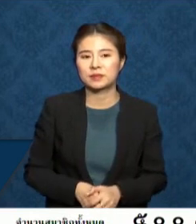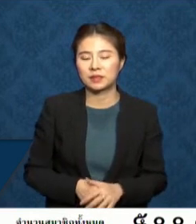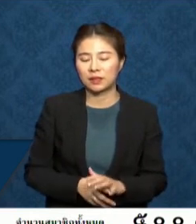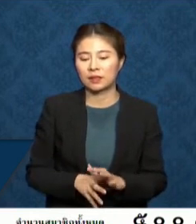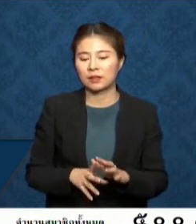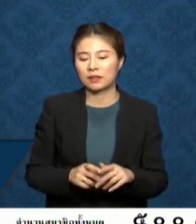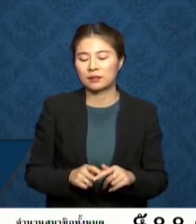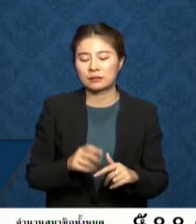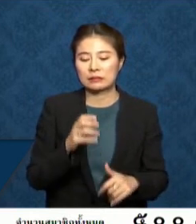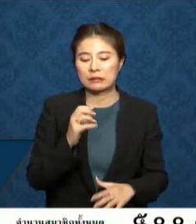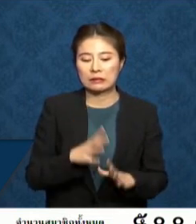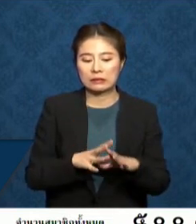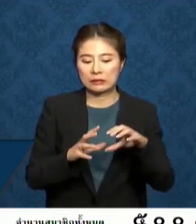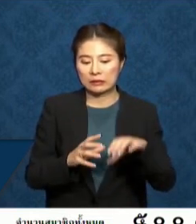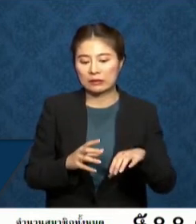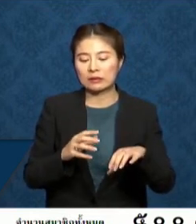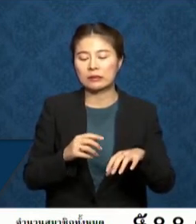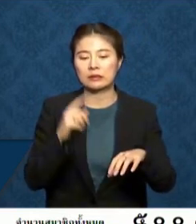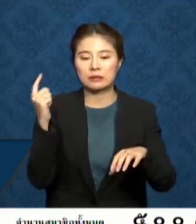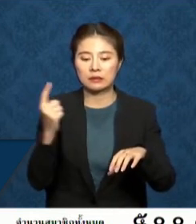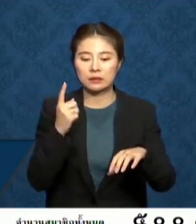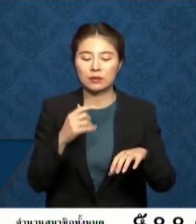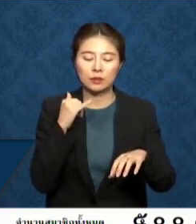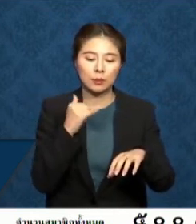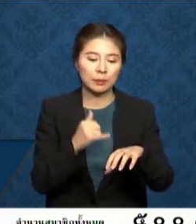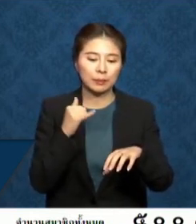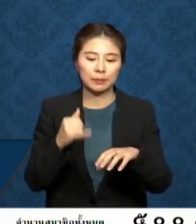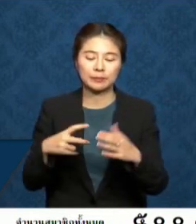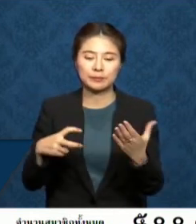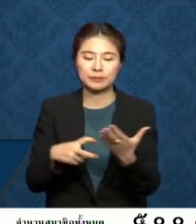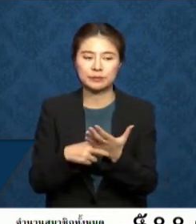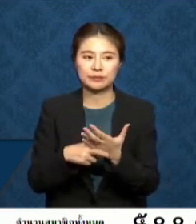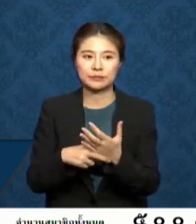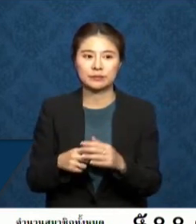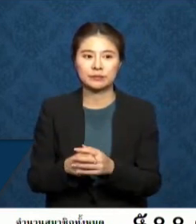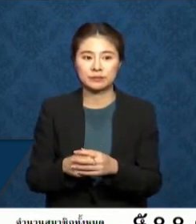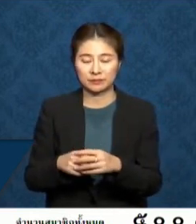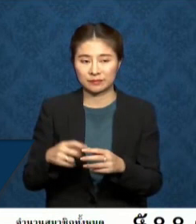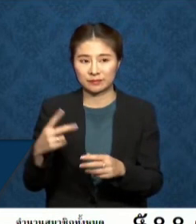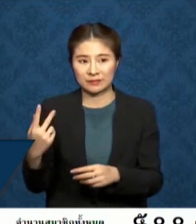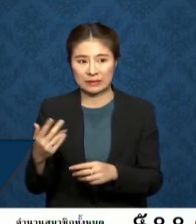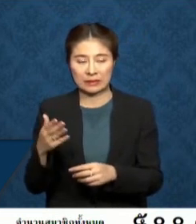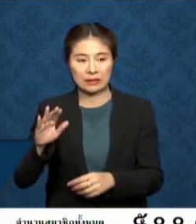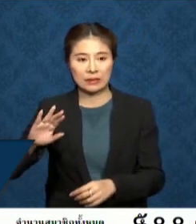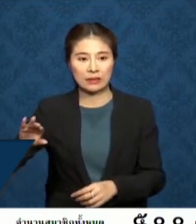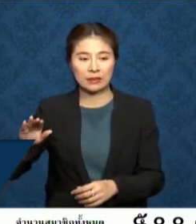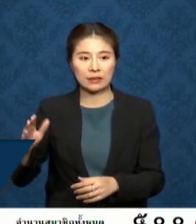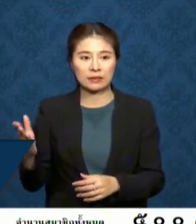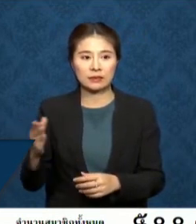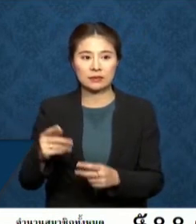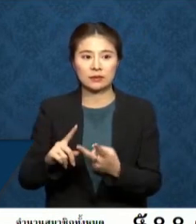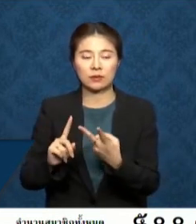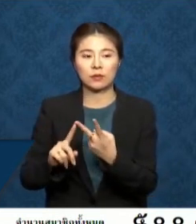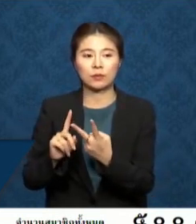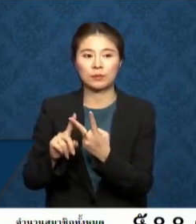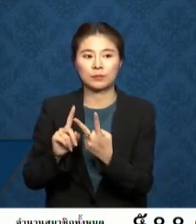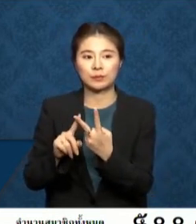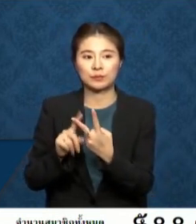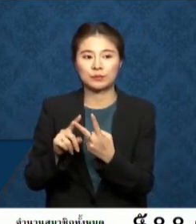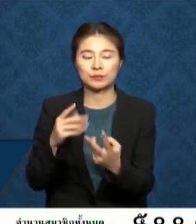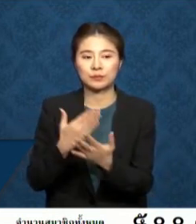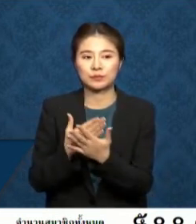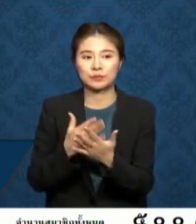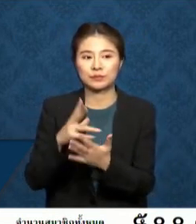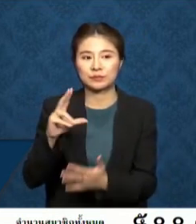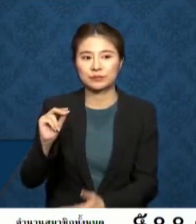ครับส่วนด้านขวาครับเป็น intelligent travel guide นะครับก็เป็นแอปเช่นเดียวกันแอปพลิเคชันเช่นเดียวกันมูลค่า32ล้านบ